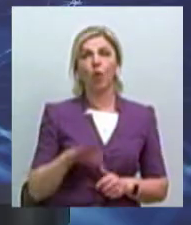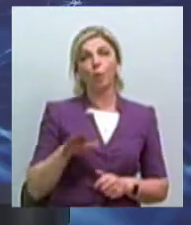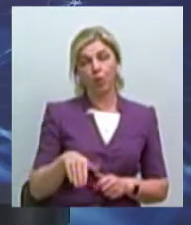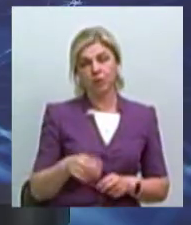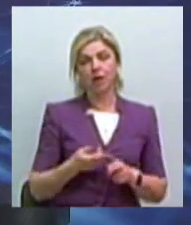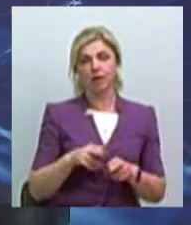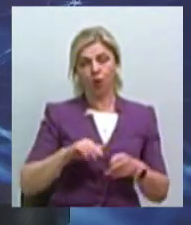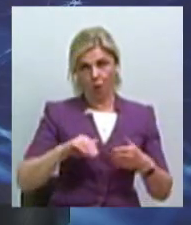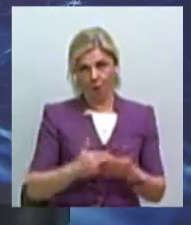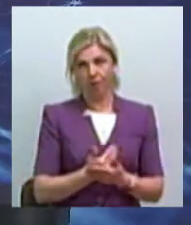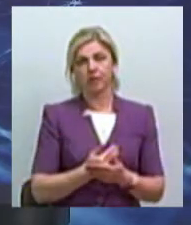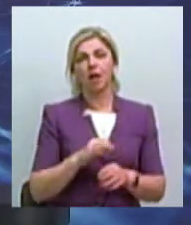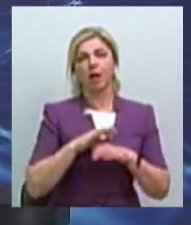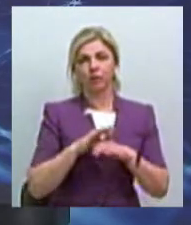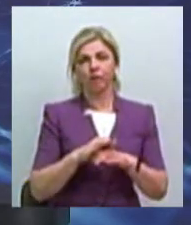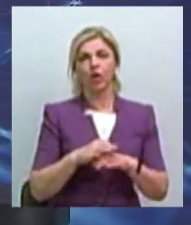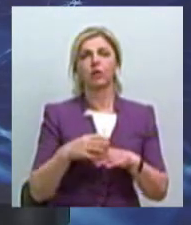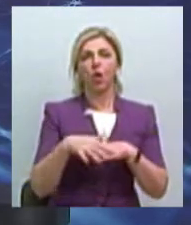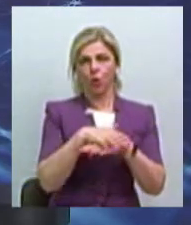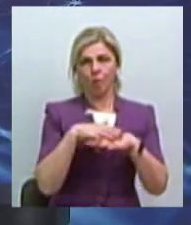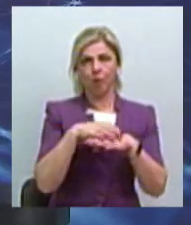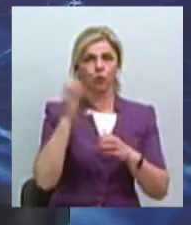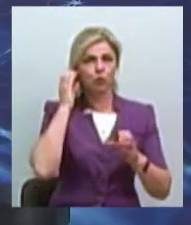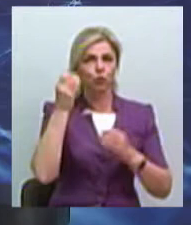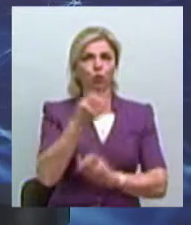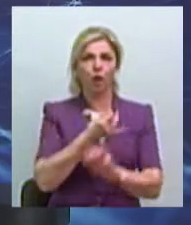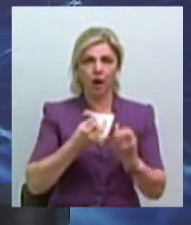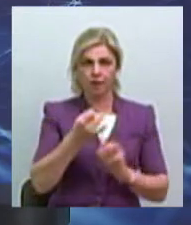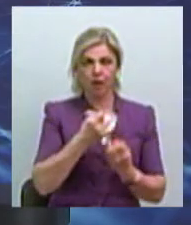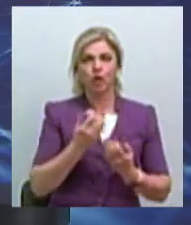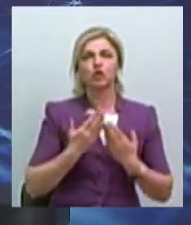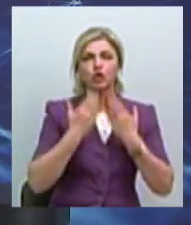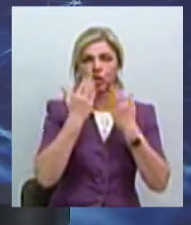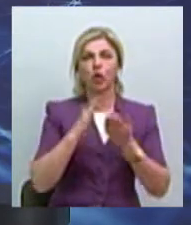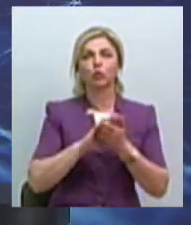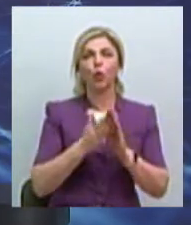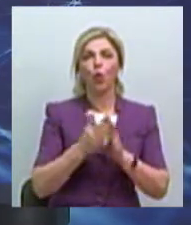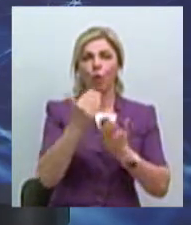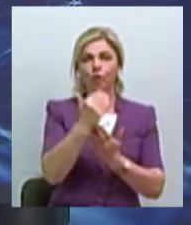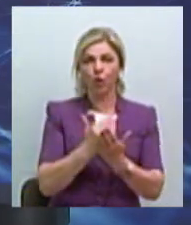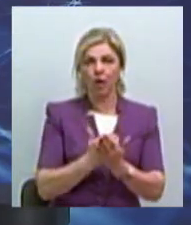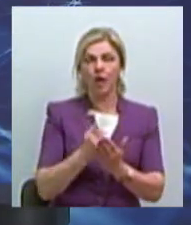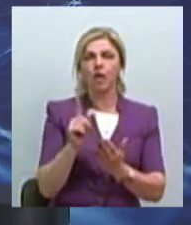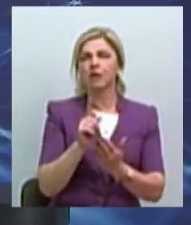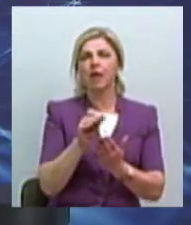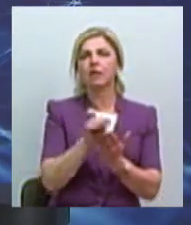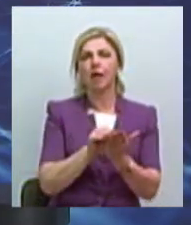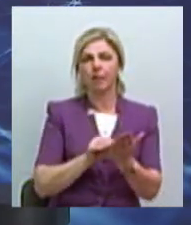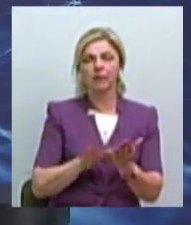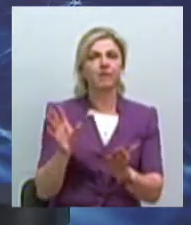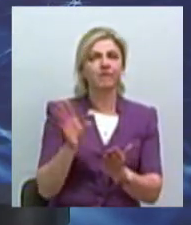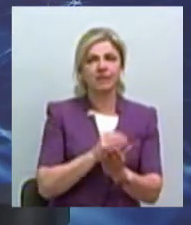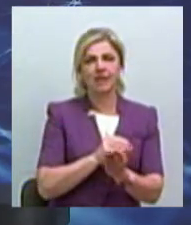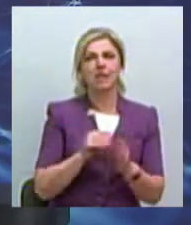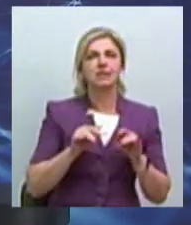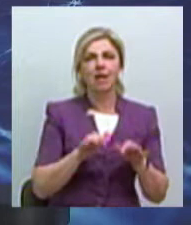голосується, опять проводиться громадське слухання, зачитується проєкт цього договору, де розписуються всі заходи, які